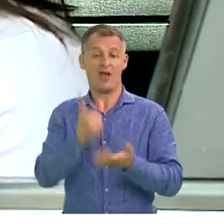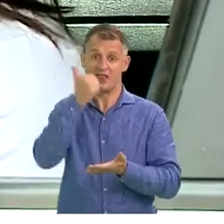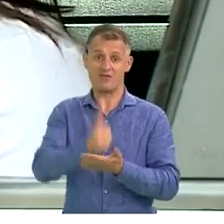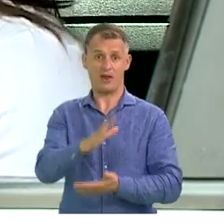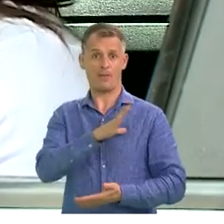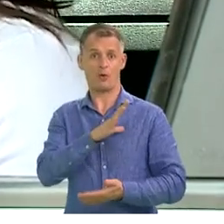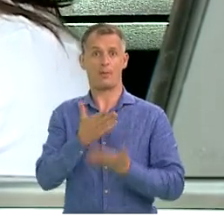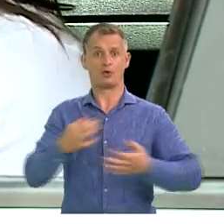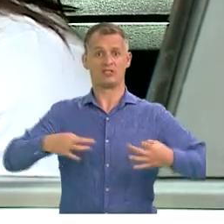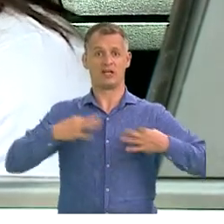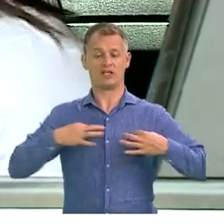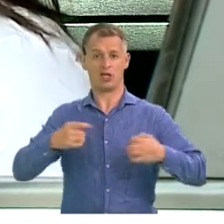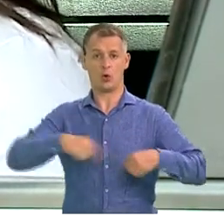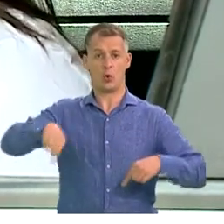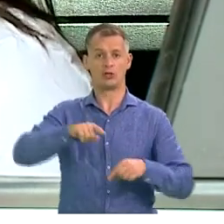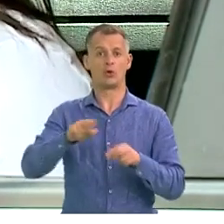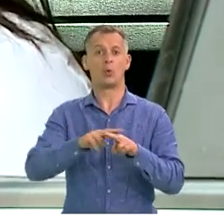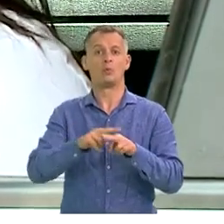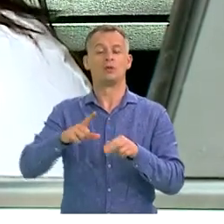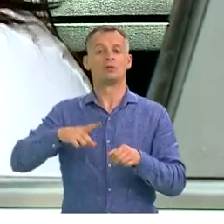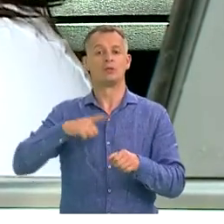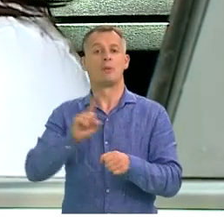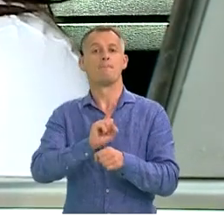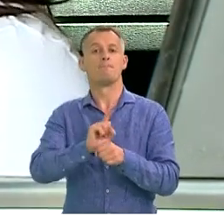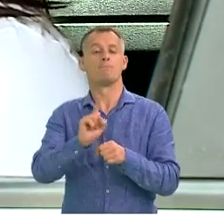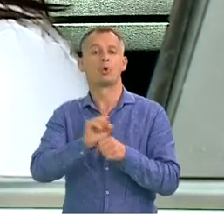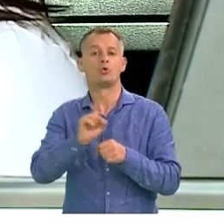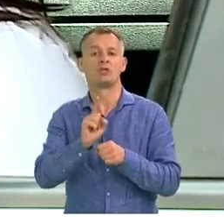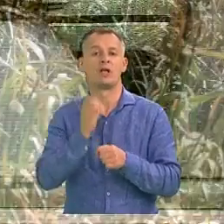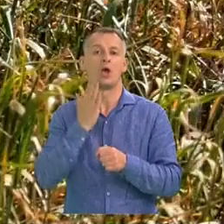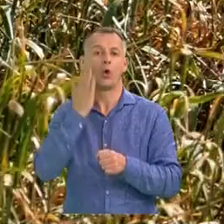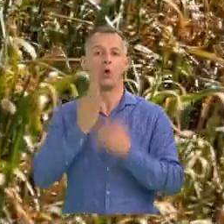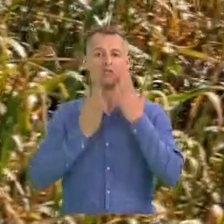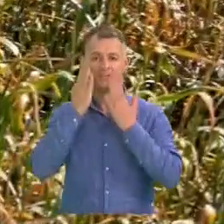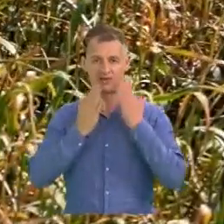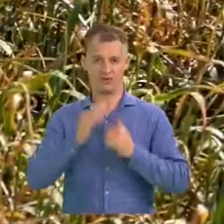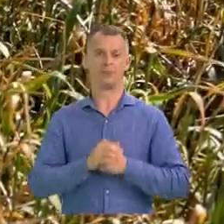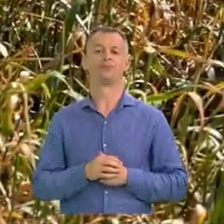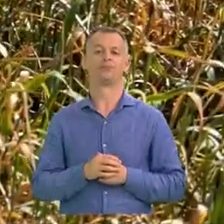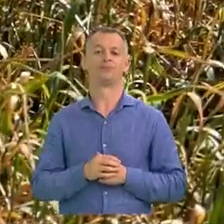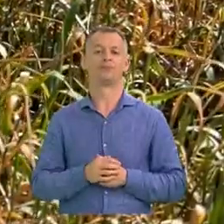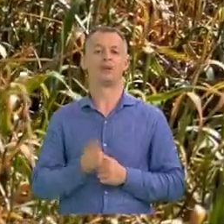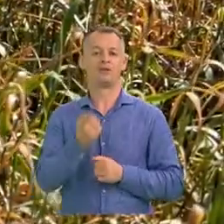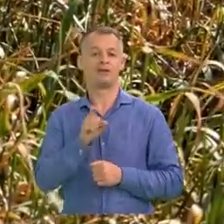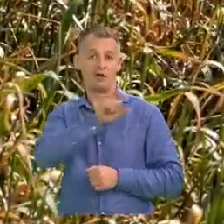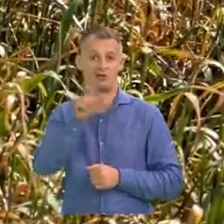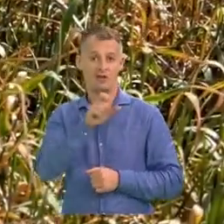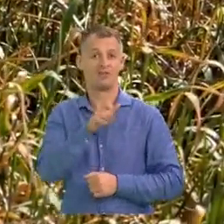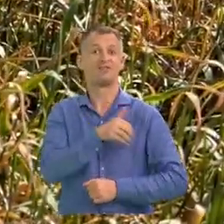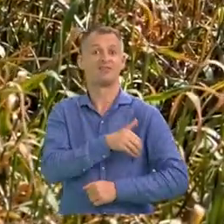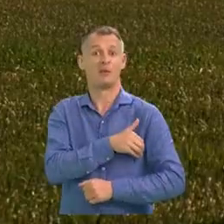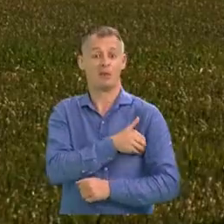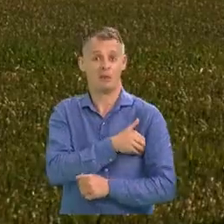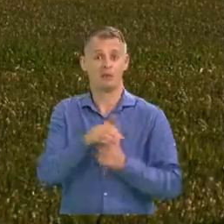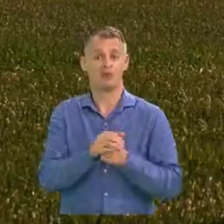sănătatea noastră, cum ar fi produsele cosmetice sau gelurile dezinfectante. Din cauza temperaturilor de foc, mai bine de 3 sferturi